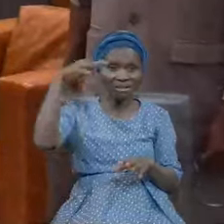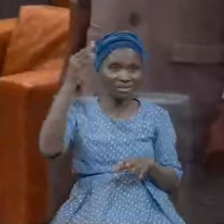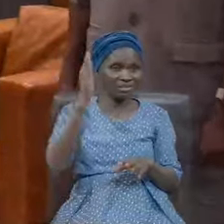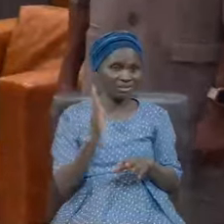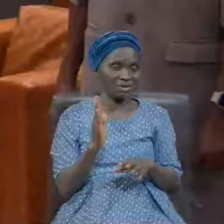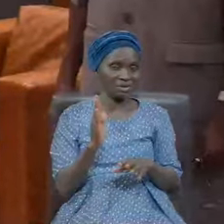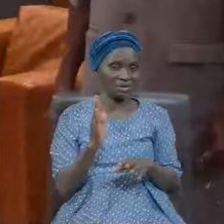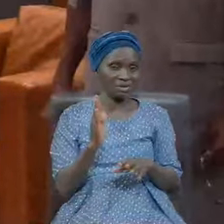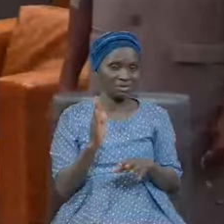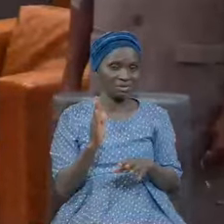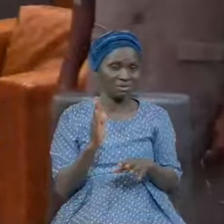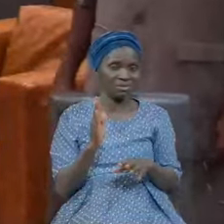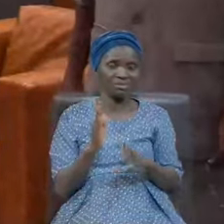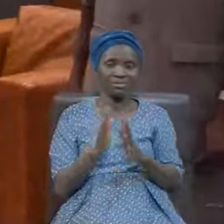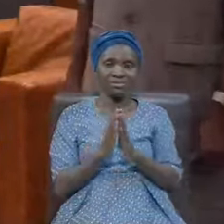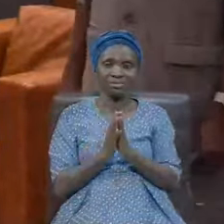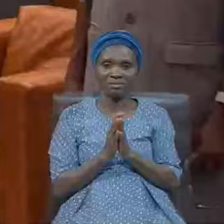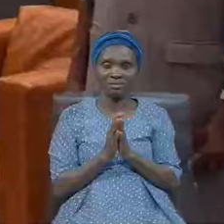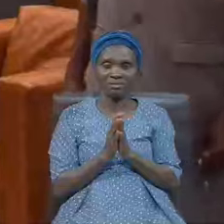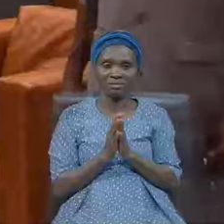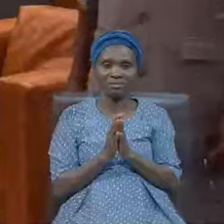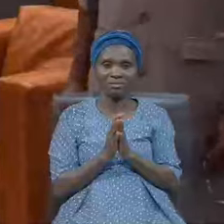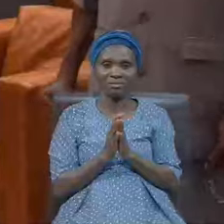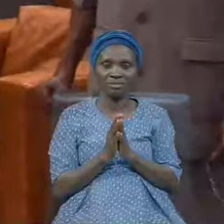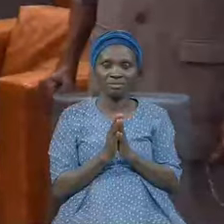Ne comprenez pas mal la grâce de Dieu.